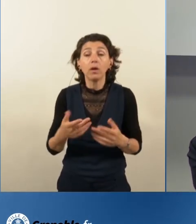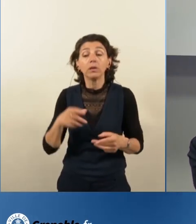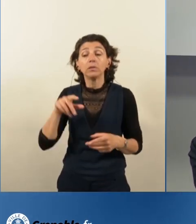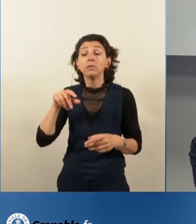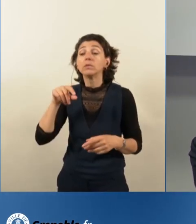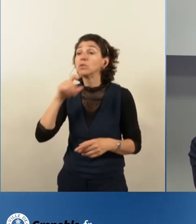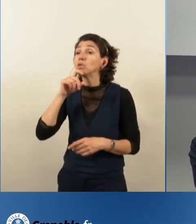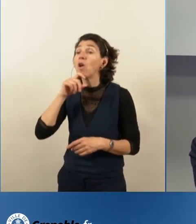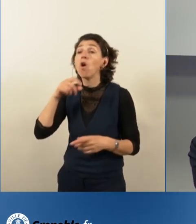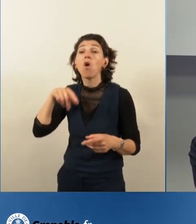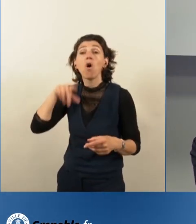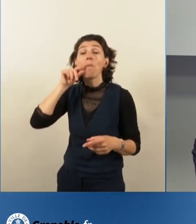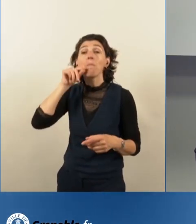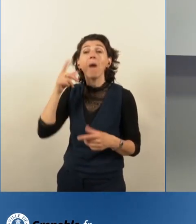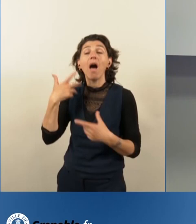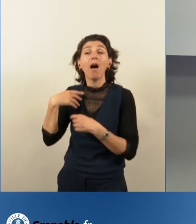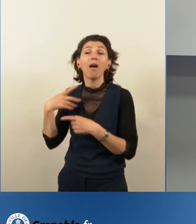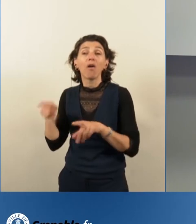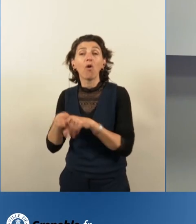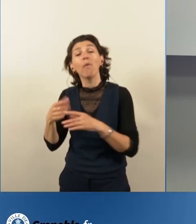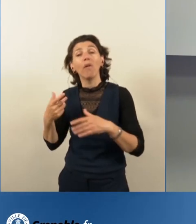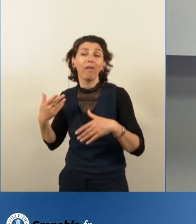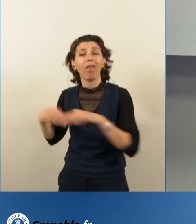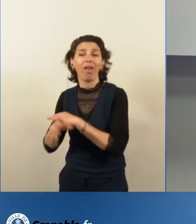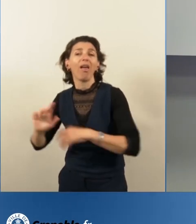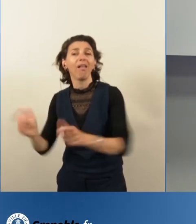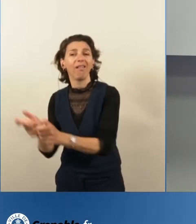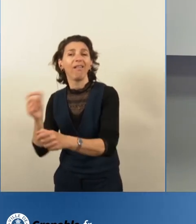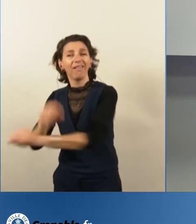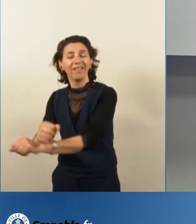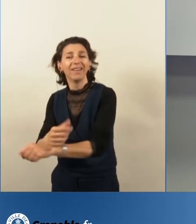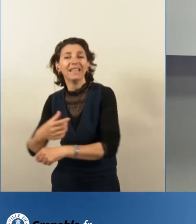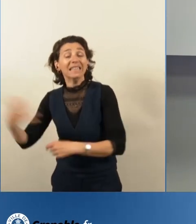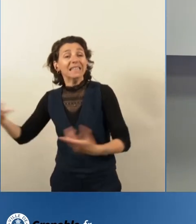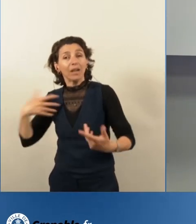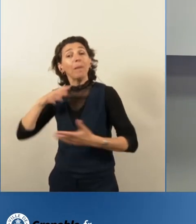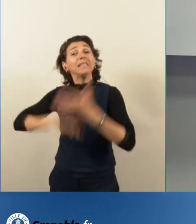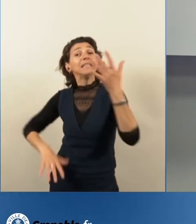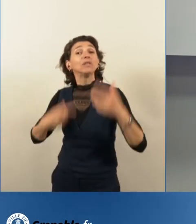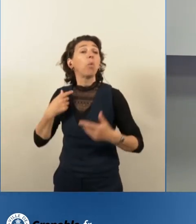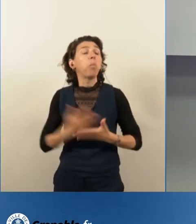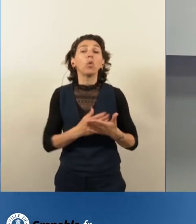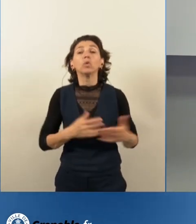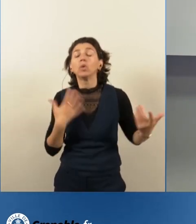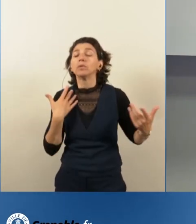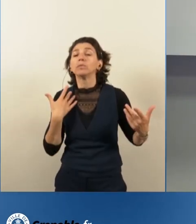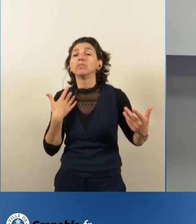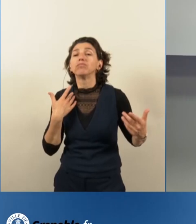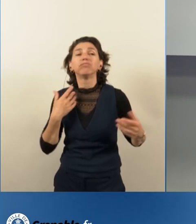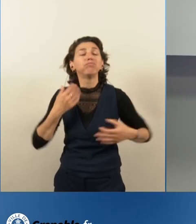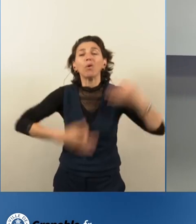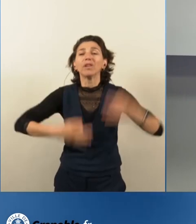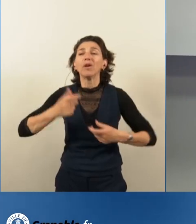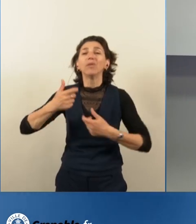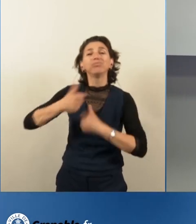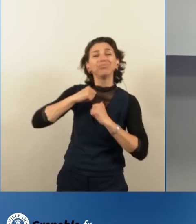nous faisait la liste des procès que nous pouvions potentiellement perdre en avançant des sommes nous avons fait des procès on nous en fait on en